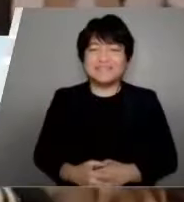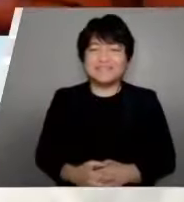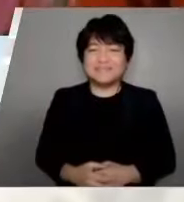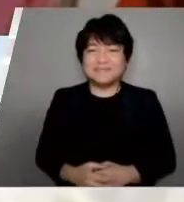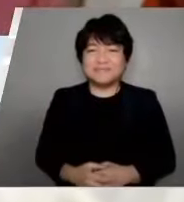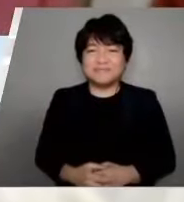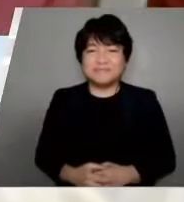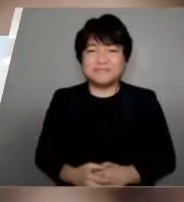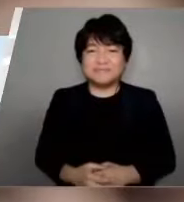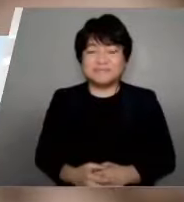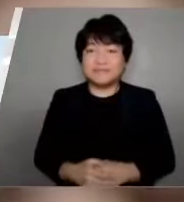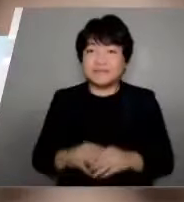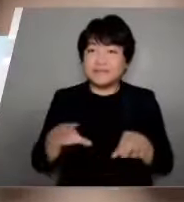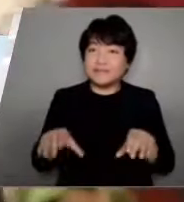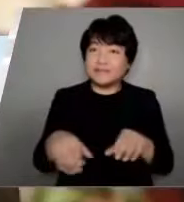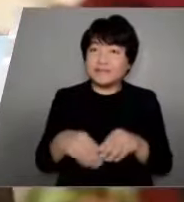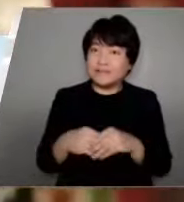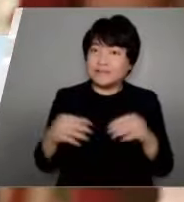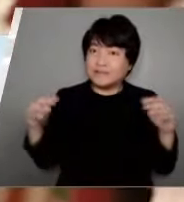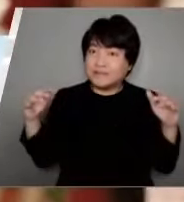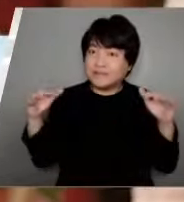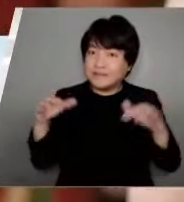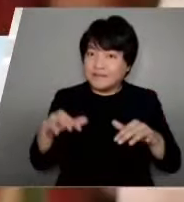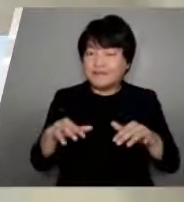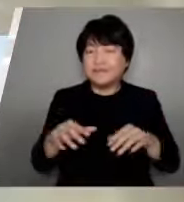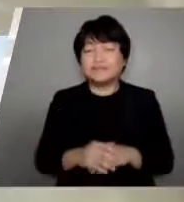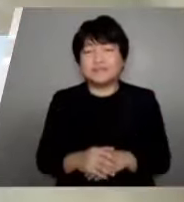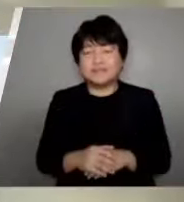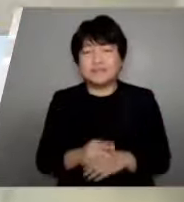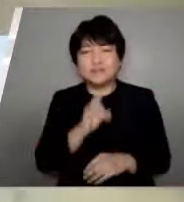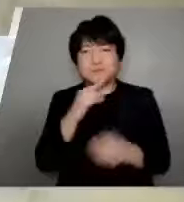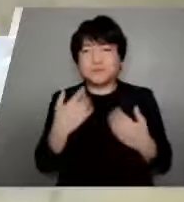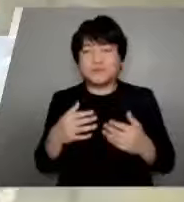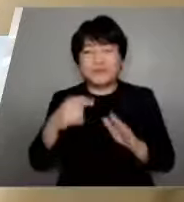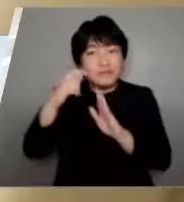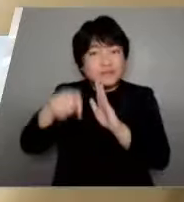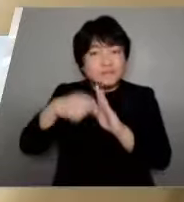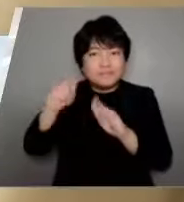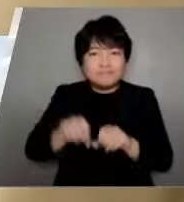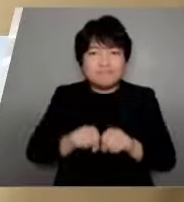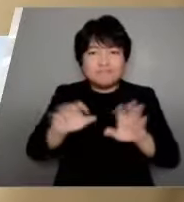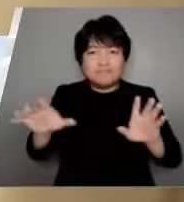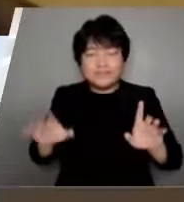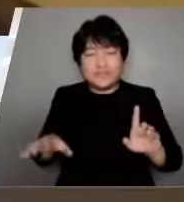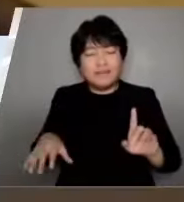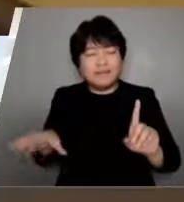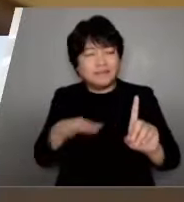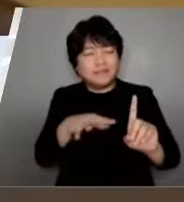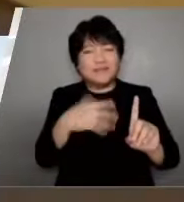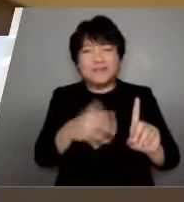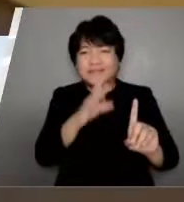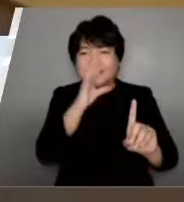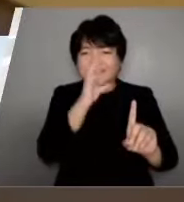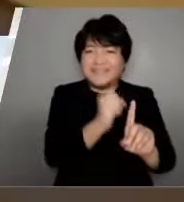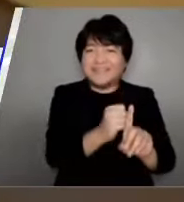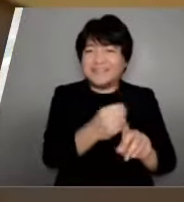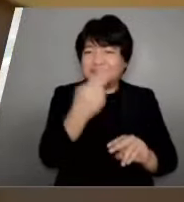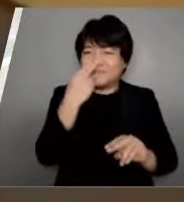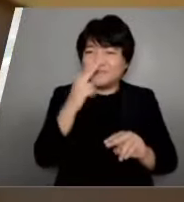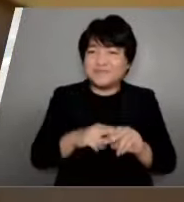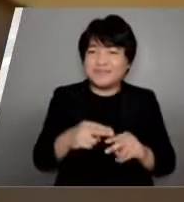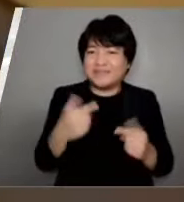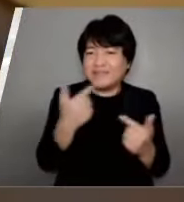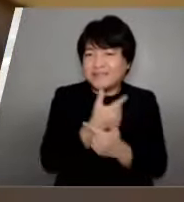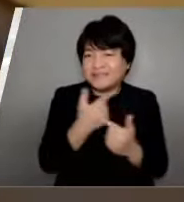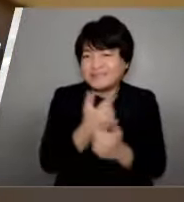Bilang wedding guests, kundi mga nakapanood ng viral nilang video, kinabag sa katatawa. Grabe, as in, talaga hindi namin